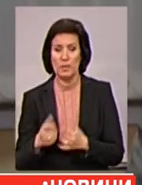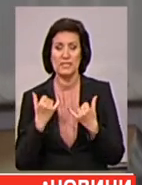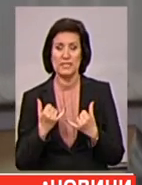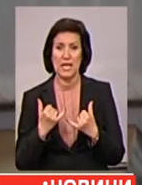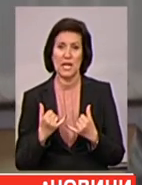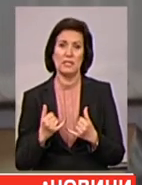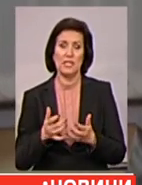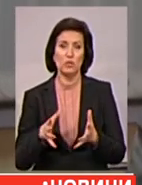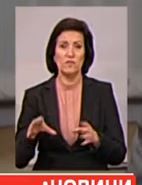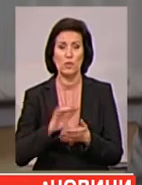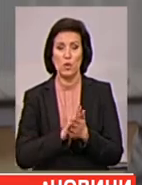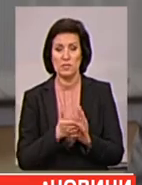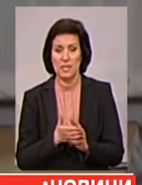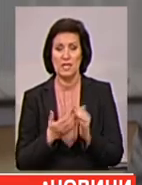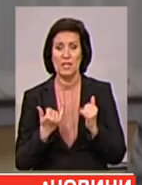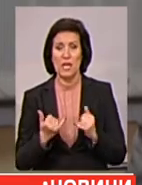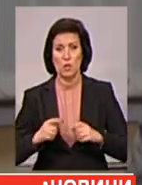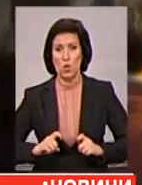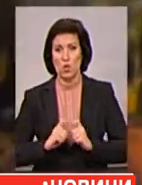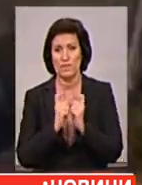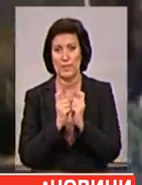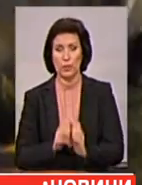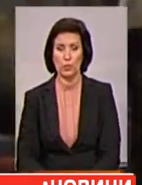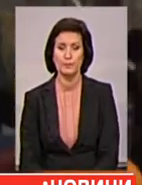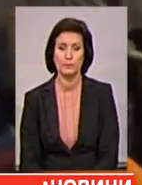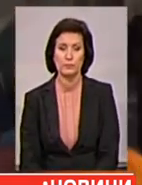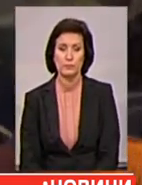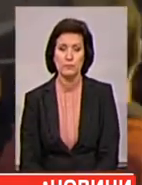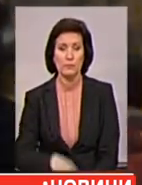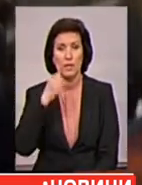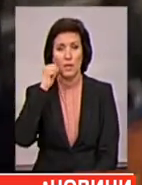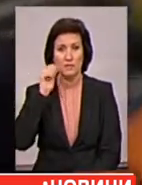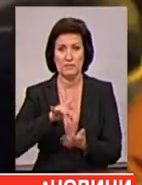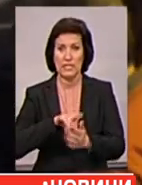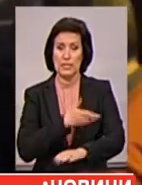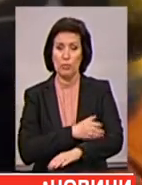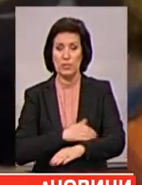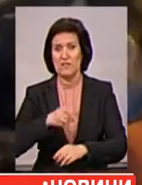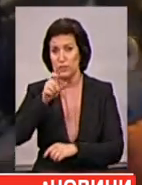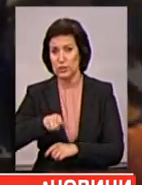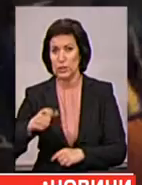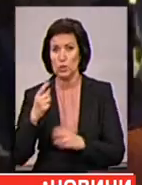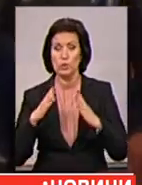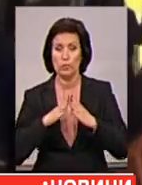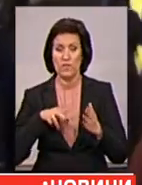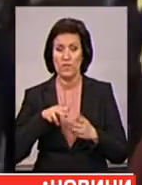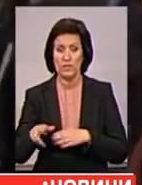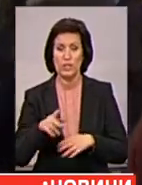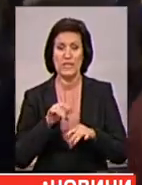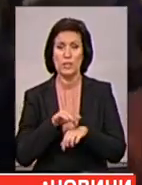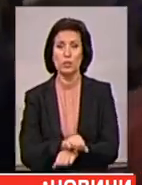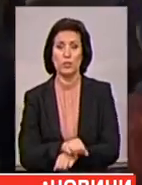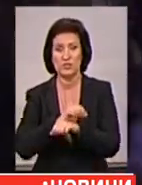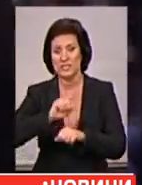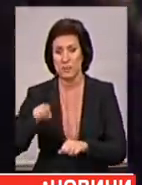Зараз з'ясовуються всі обставини даного конфлікту. Вчора у центрі Полтави жителі одного з будинків вийшли на акцію